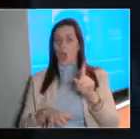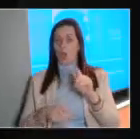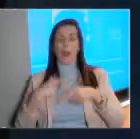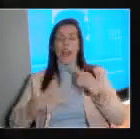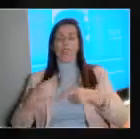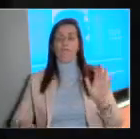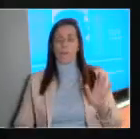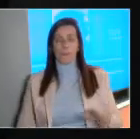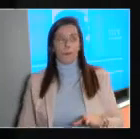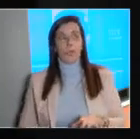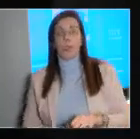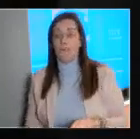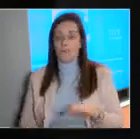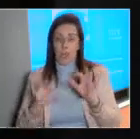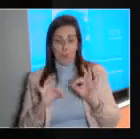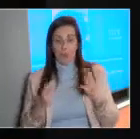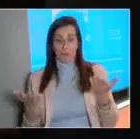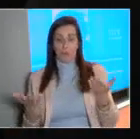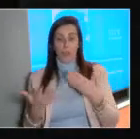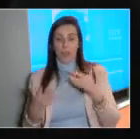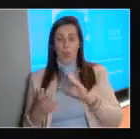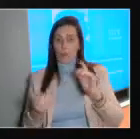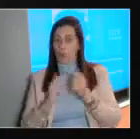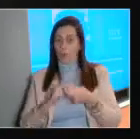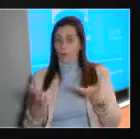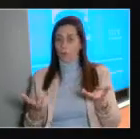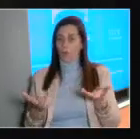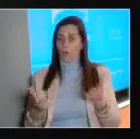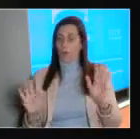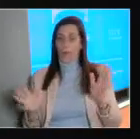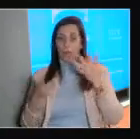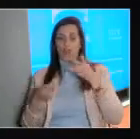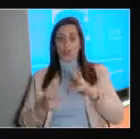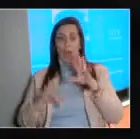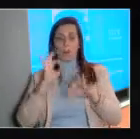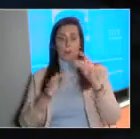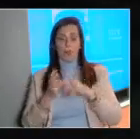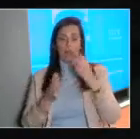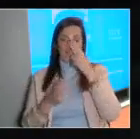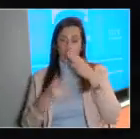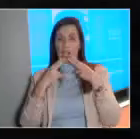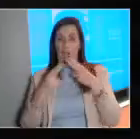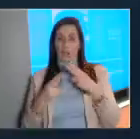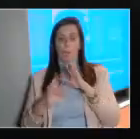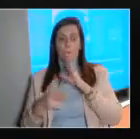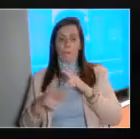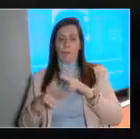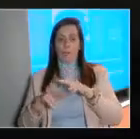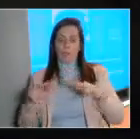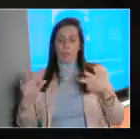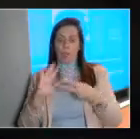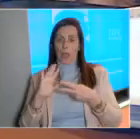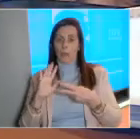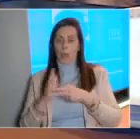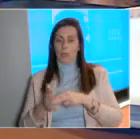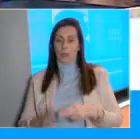גרביים. ובאמת, אין לשנות שיטת ממשל בחטף כדי לנסות לפתור סיטואציה פוליטית